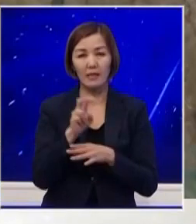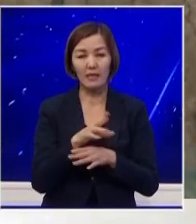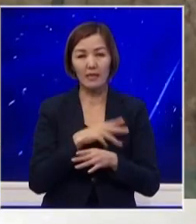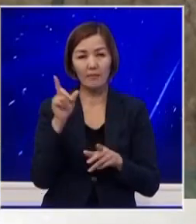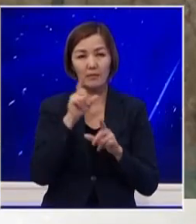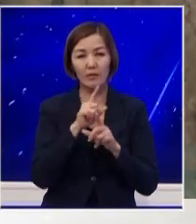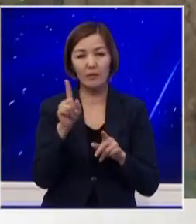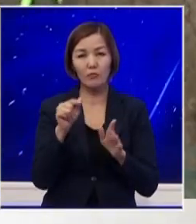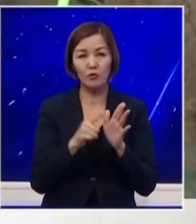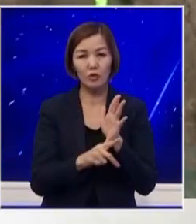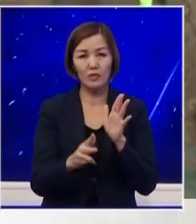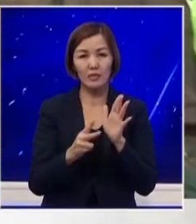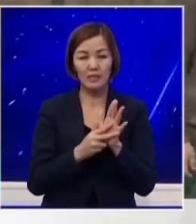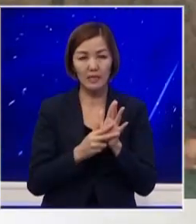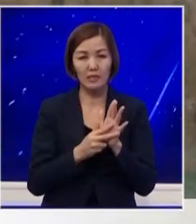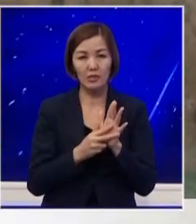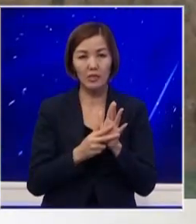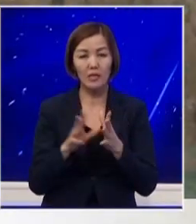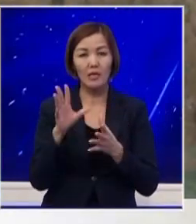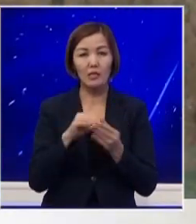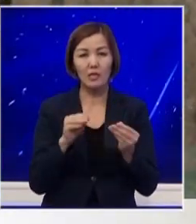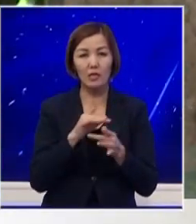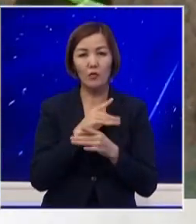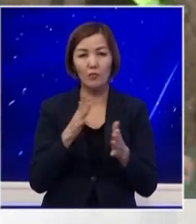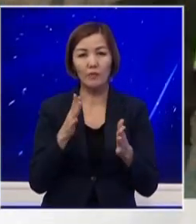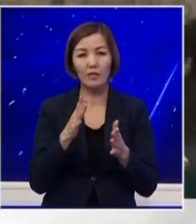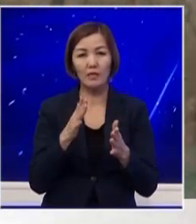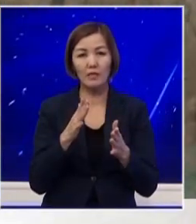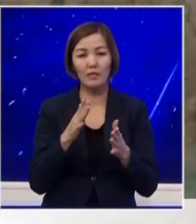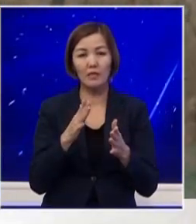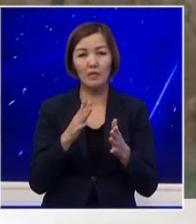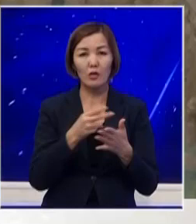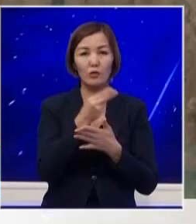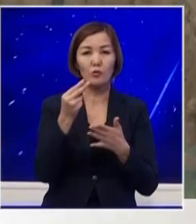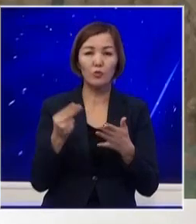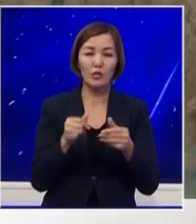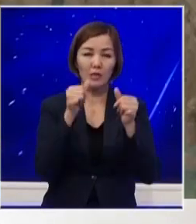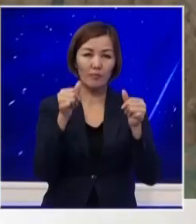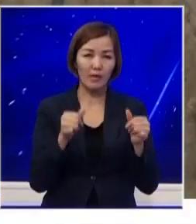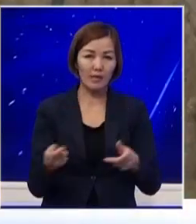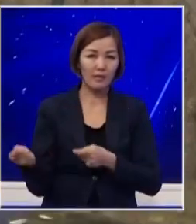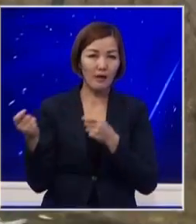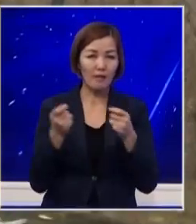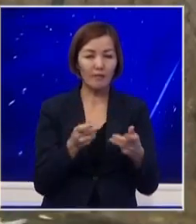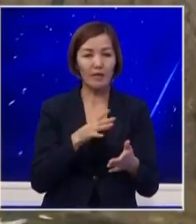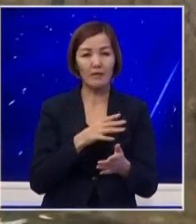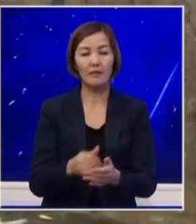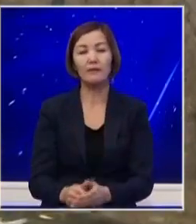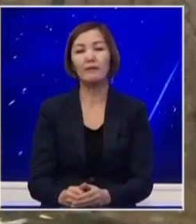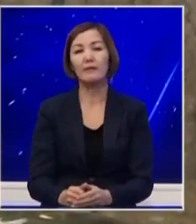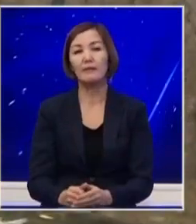мектеп 188-ші мектеп гимназия, және де біз көптеген экологияға туралы плакаттар жасап келдік, жасап келдік.